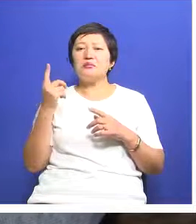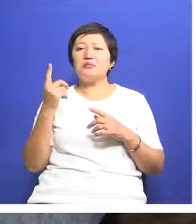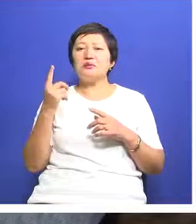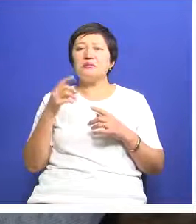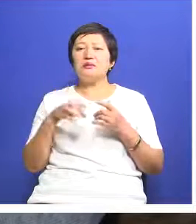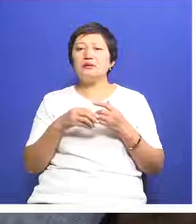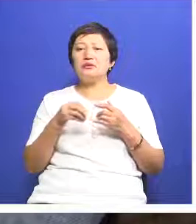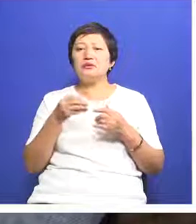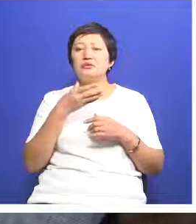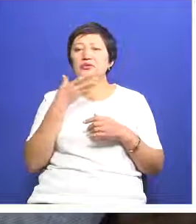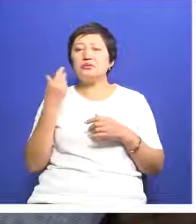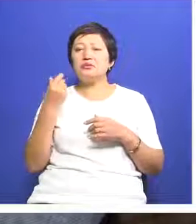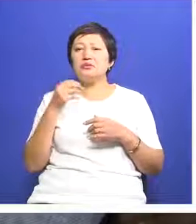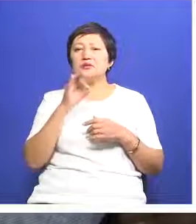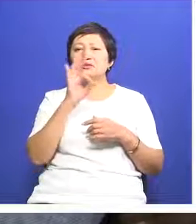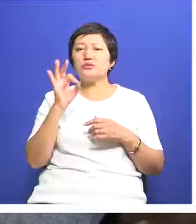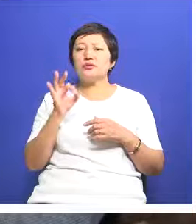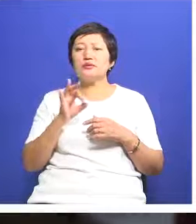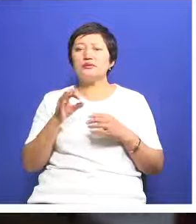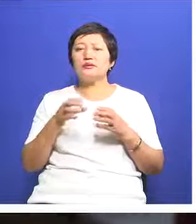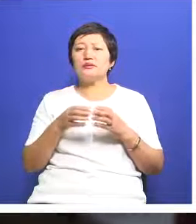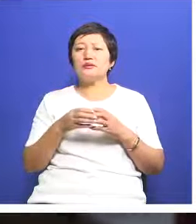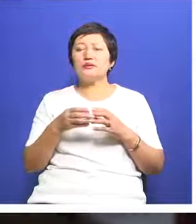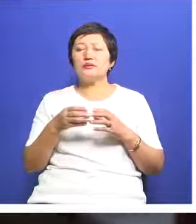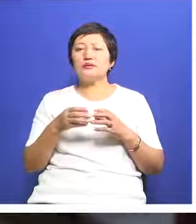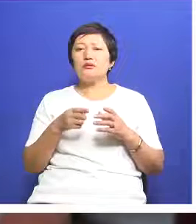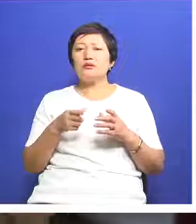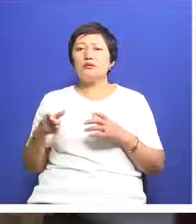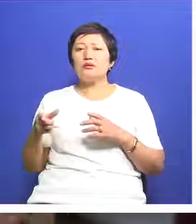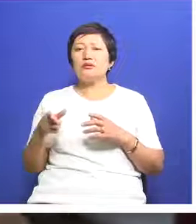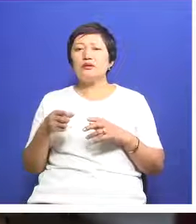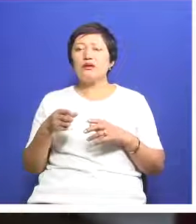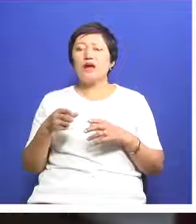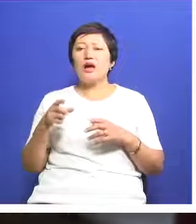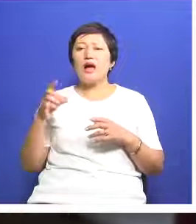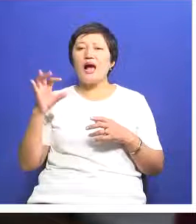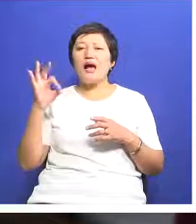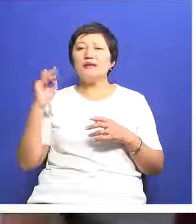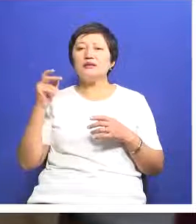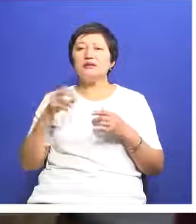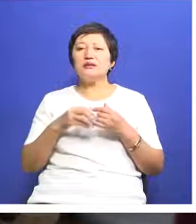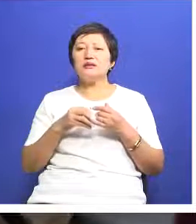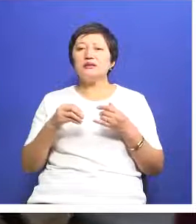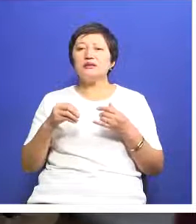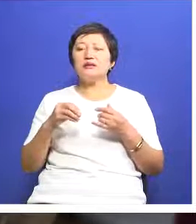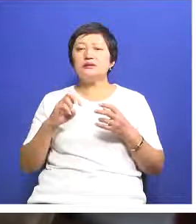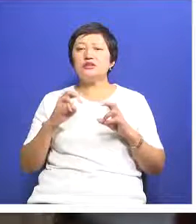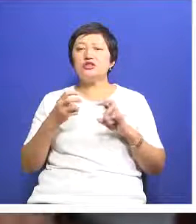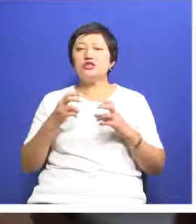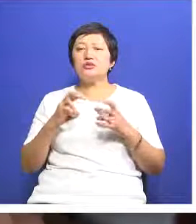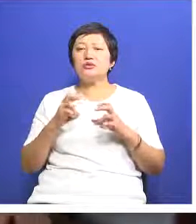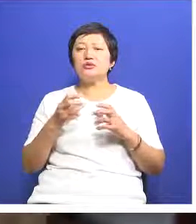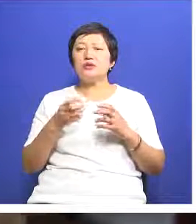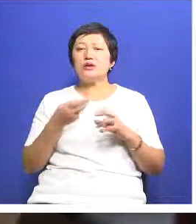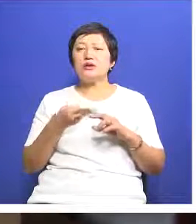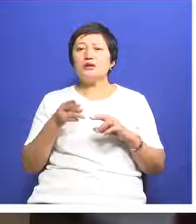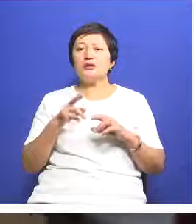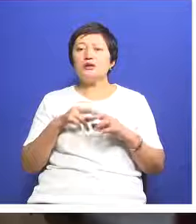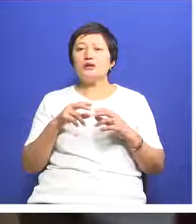jeri jok. Sıraktarımıza осыны орындап берсеңіз. Әсіресе мына жер туралы. Рахмет. Жер.